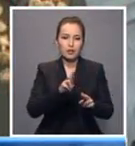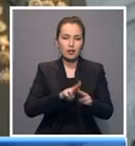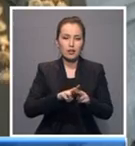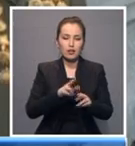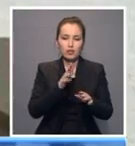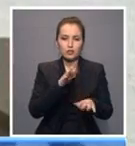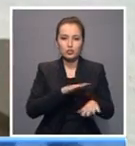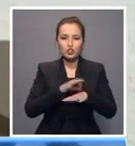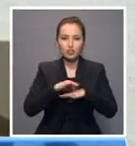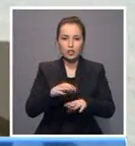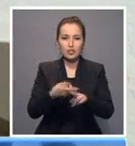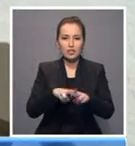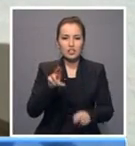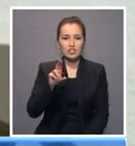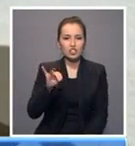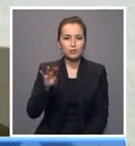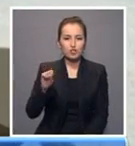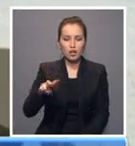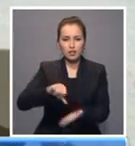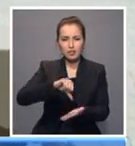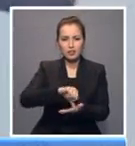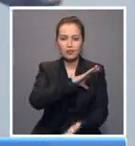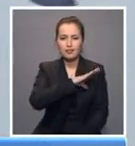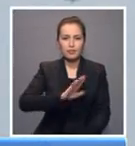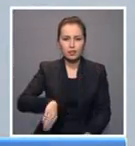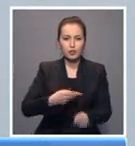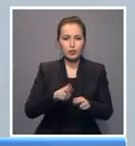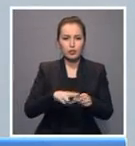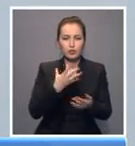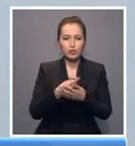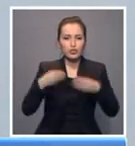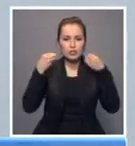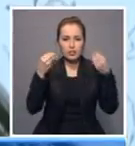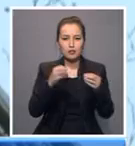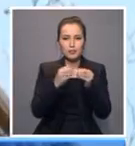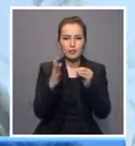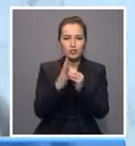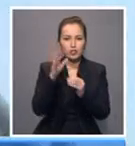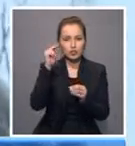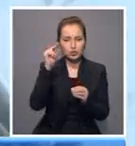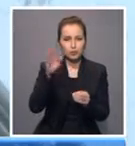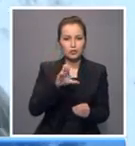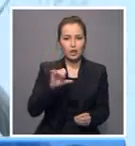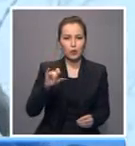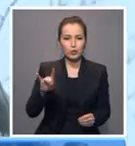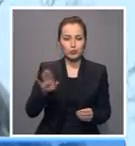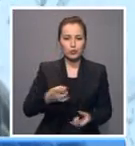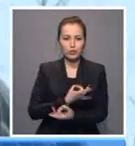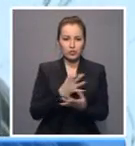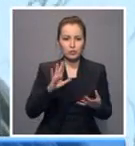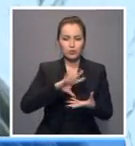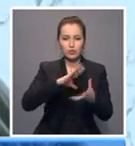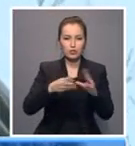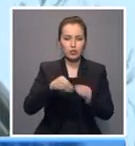шараға Солтүстік Корея лидері Ким Чен Ын қатысқан жоқ. Ким Ир Сеннің туған күні сәуірдің 15-сінде мерекеленеді. Оған шетел ақпарат құралдарының